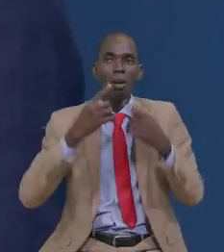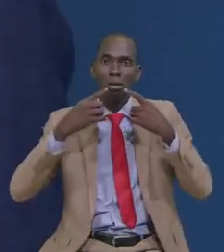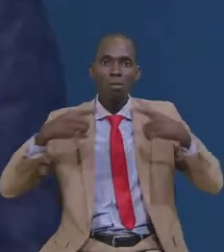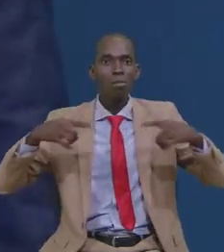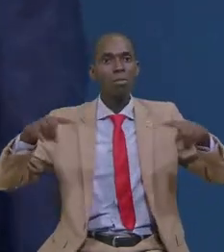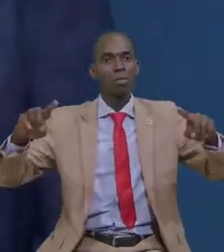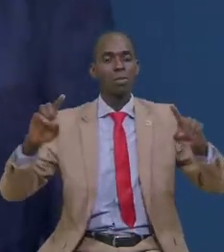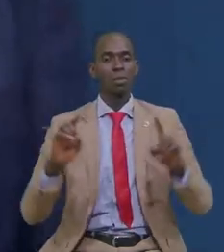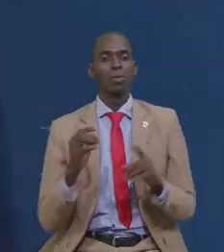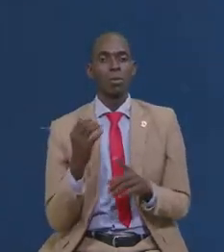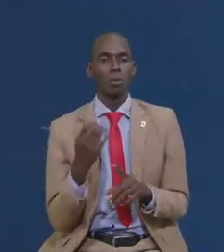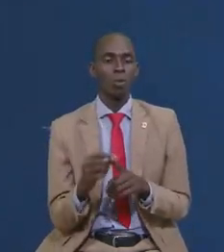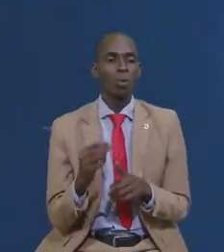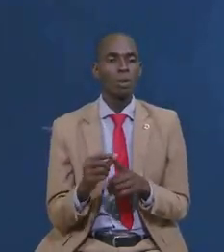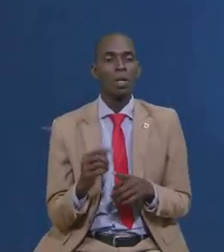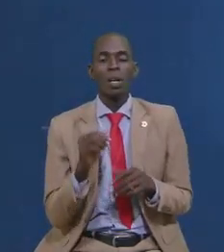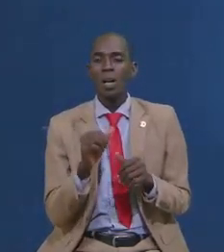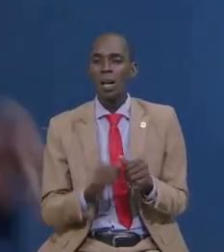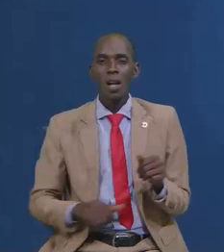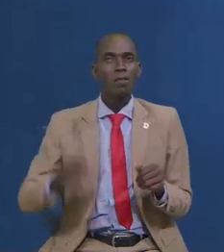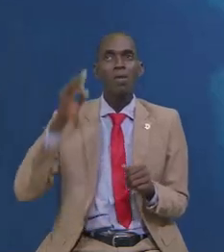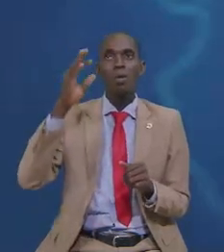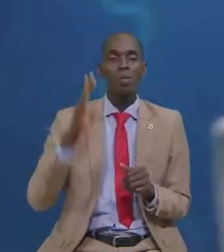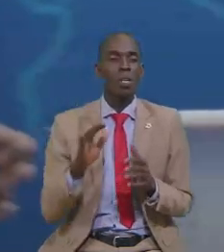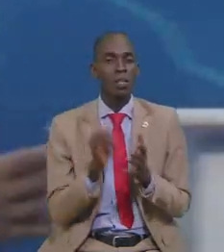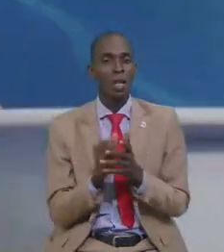leur déclaration, leur